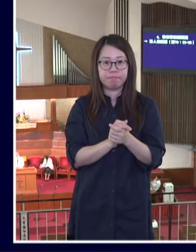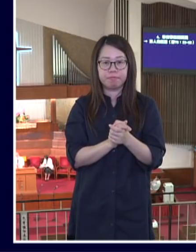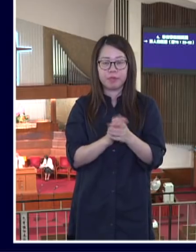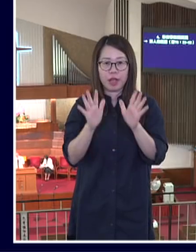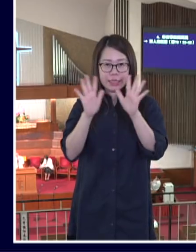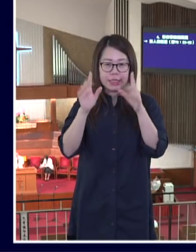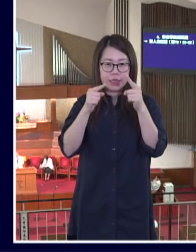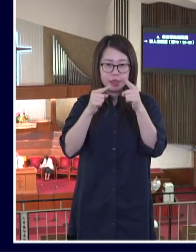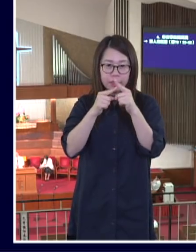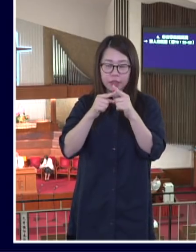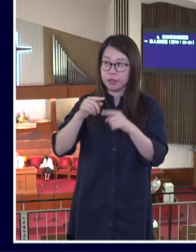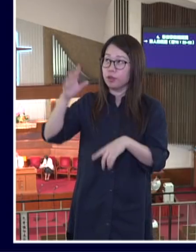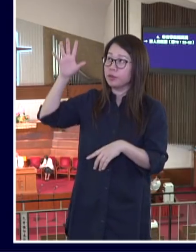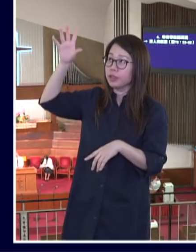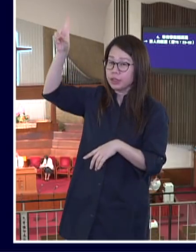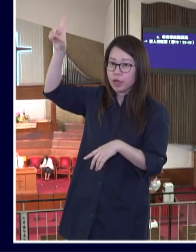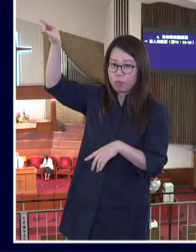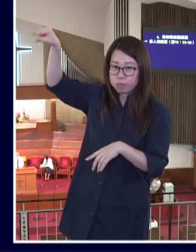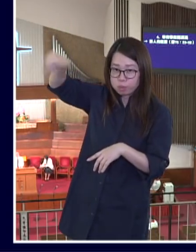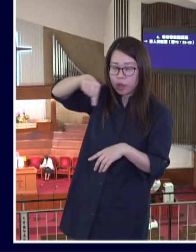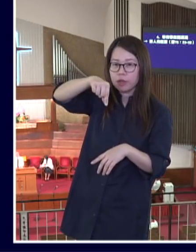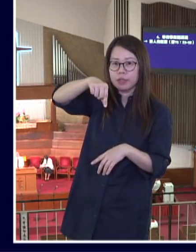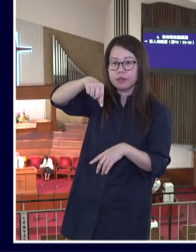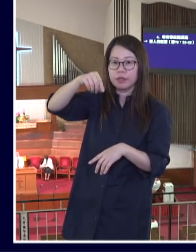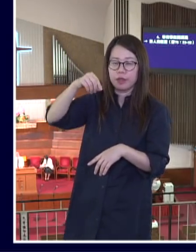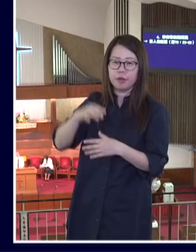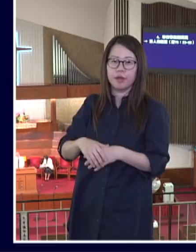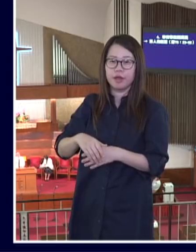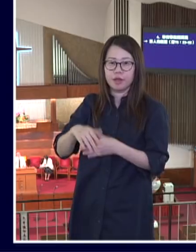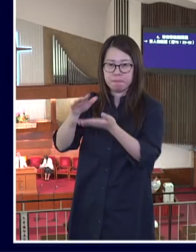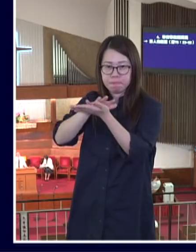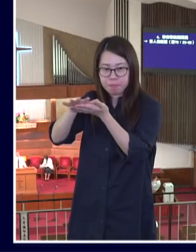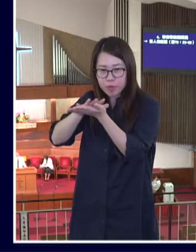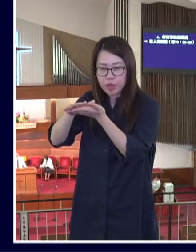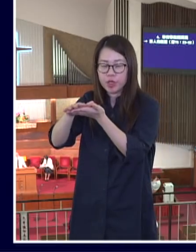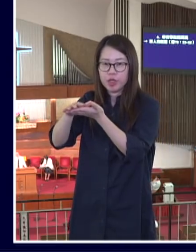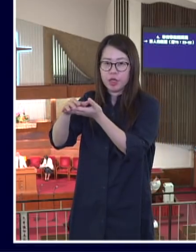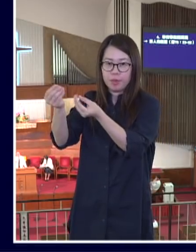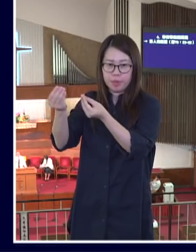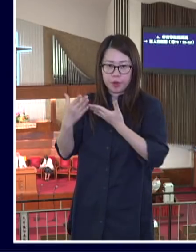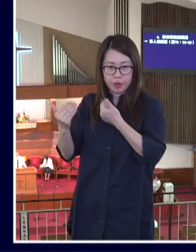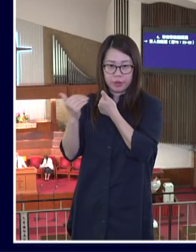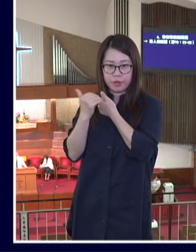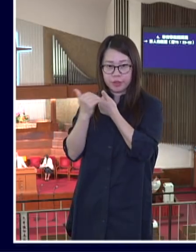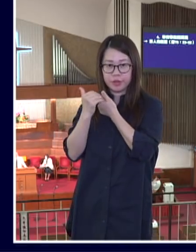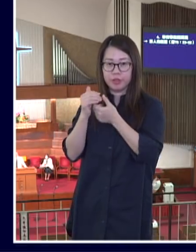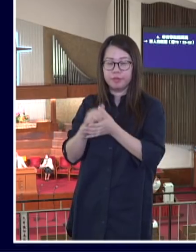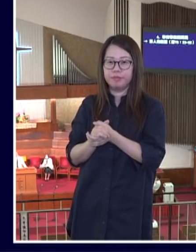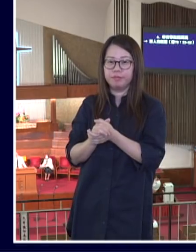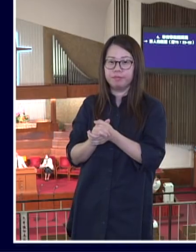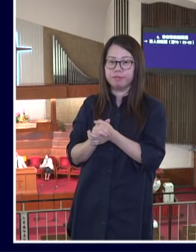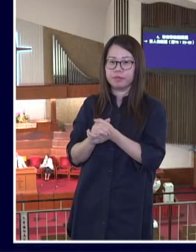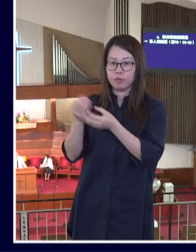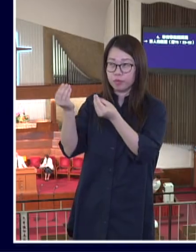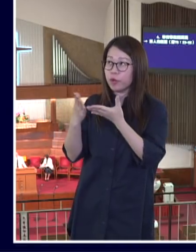同神之间嗰个嘅经历嚟到帮助我哋，让我哋体会跟从耶和华嗰份